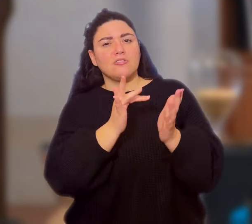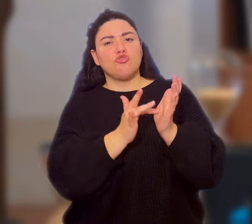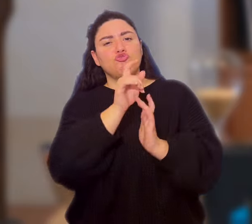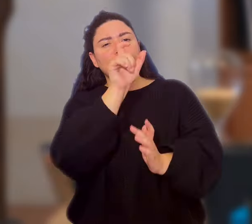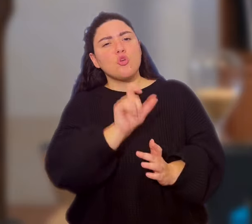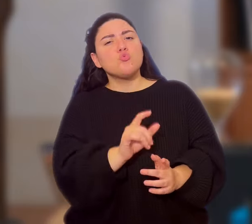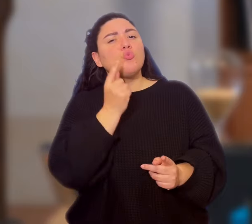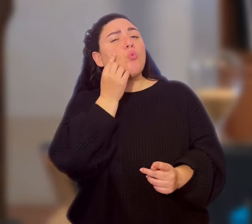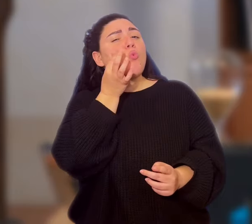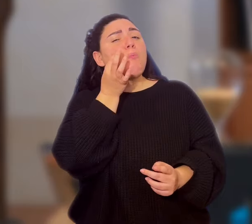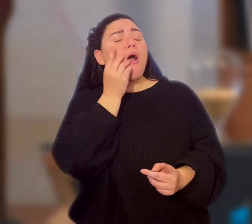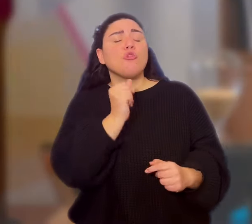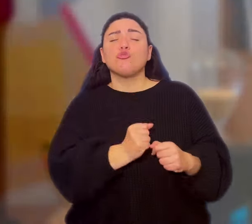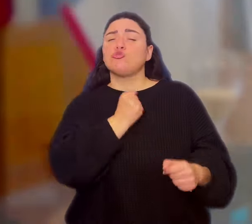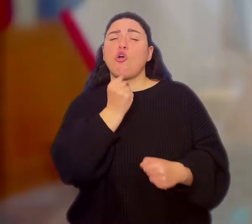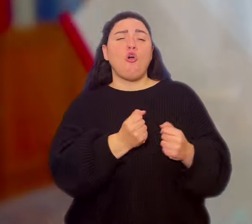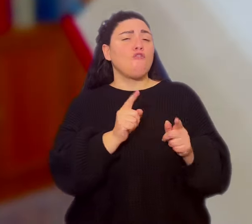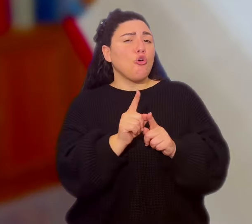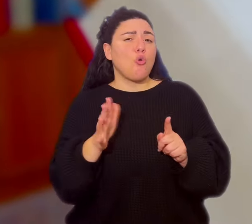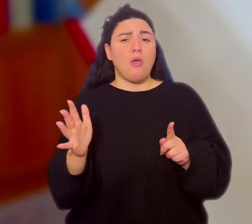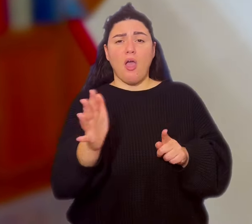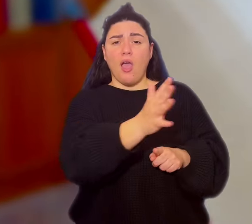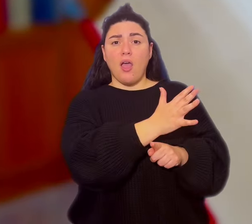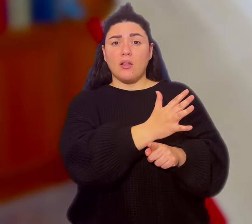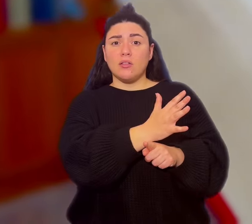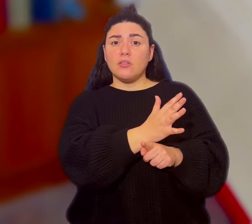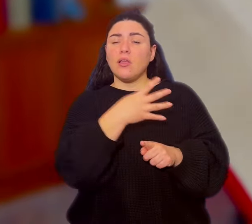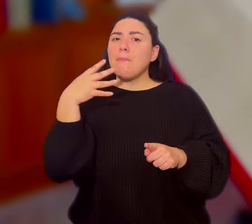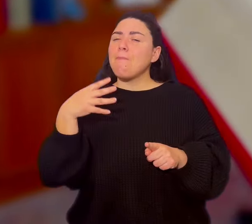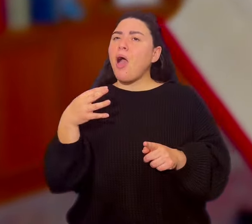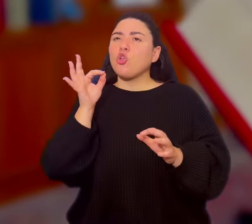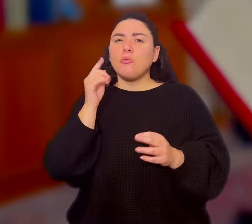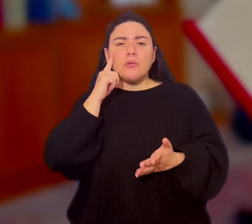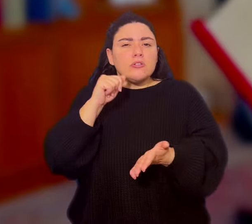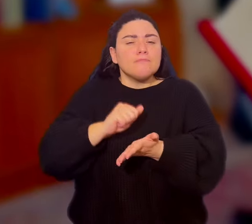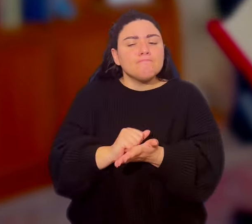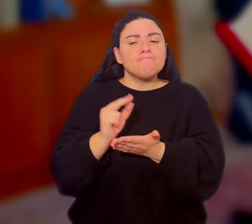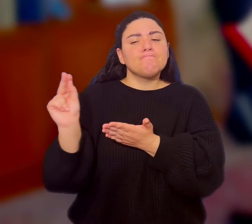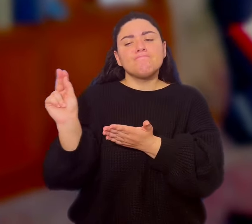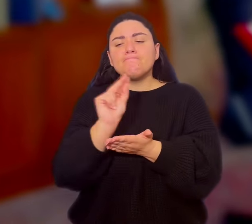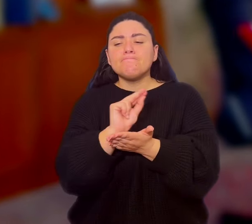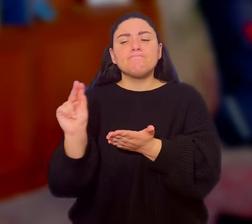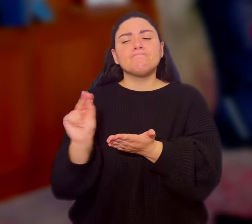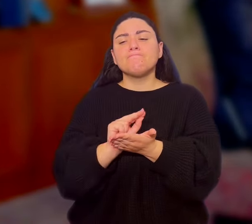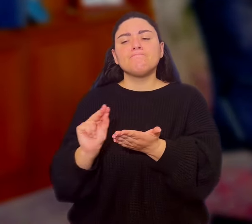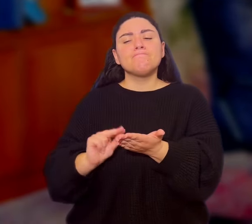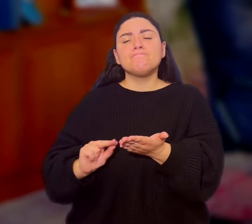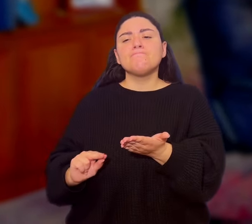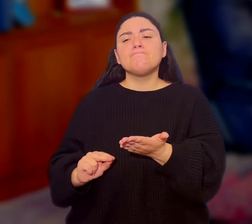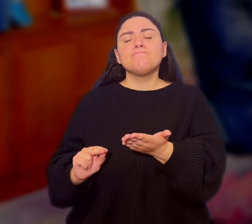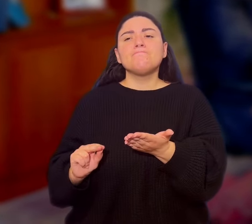di Gesù forse più che ogni altro Evangelista Marco descrive un Gesù che